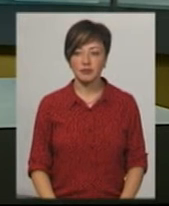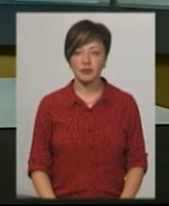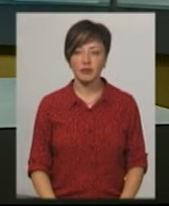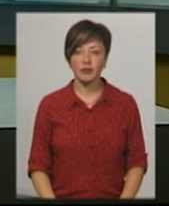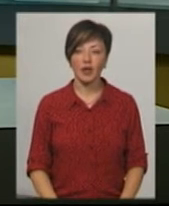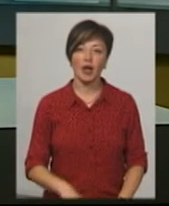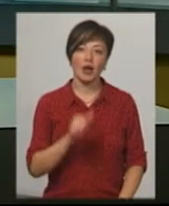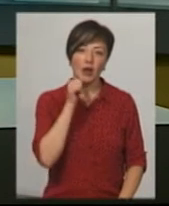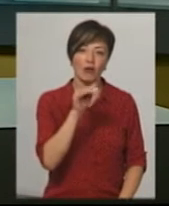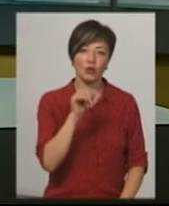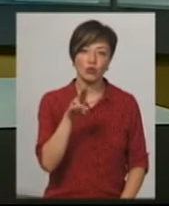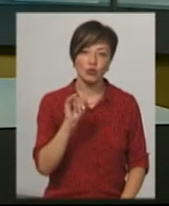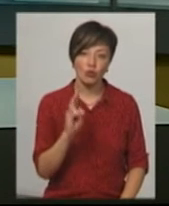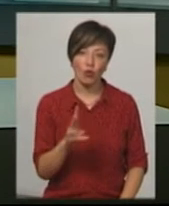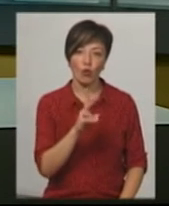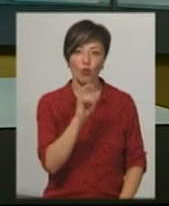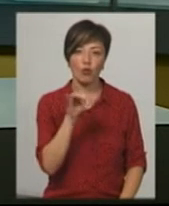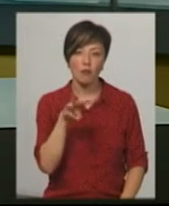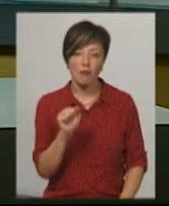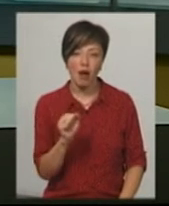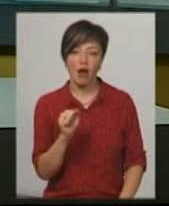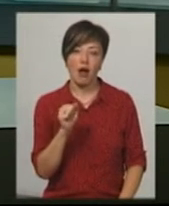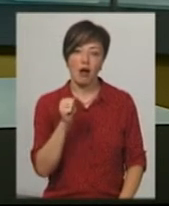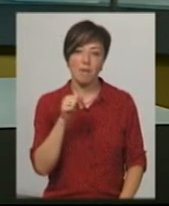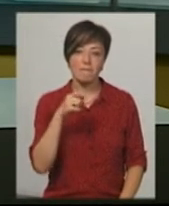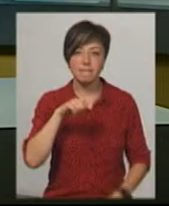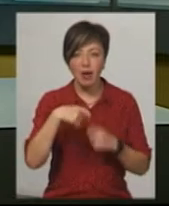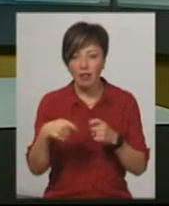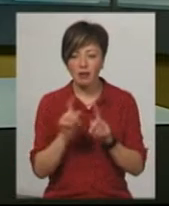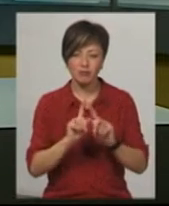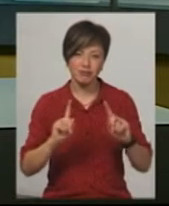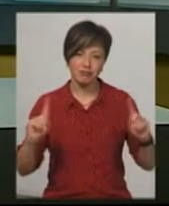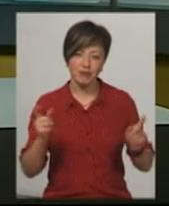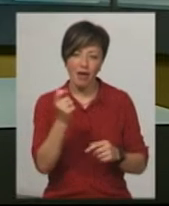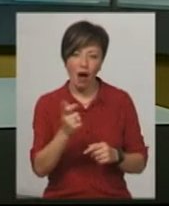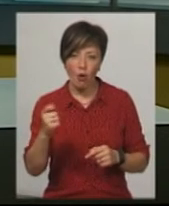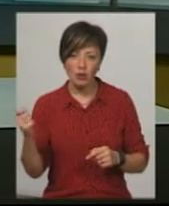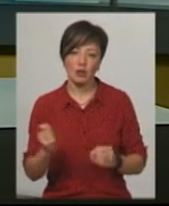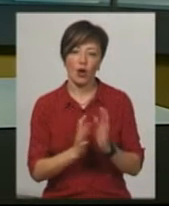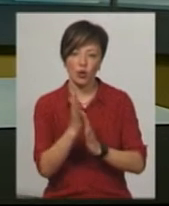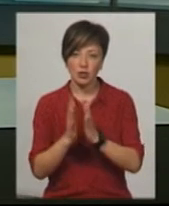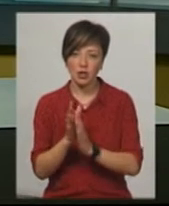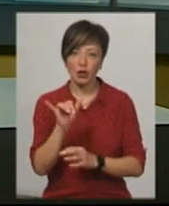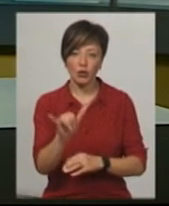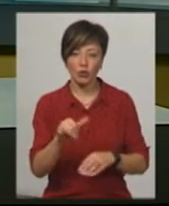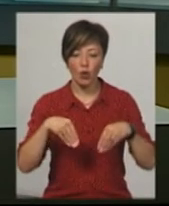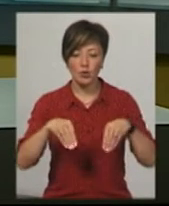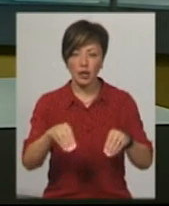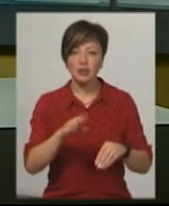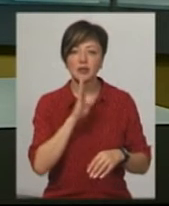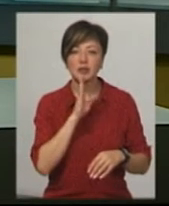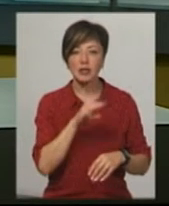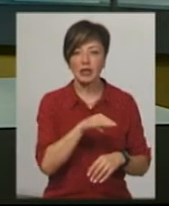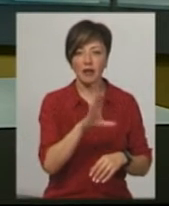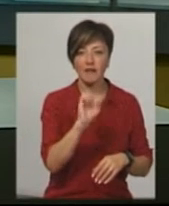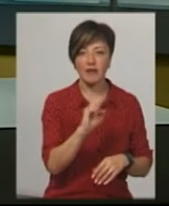Фундук, хурма, мексиканський банан, азіміна, їстівні каштани та екзотичні ягоди – все це росте та плодоносить у розсаднику Тетяни